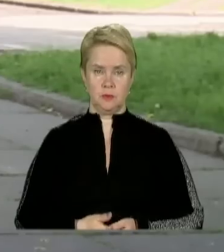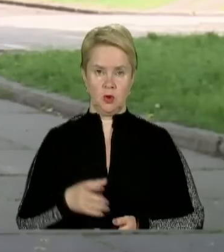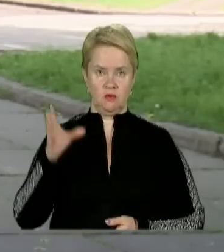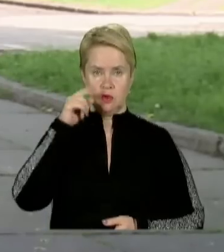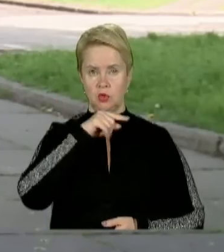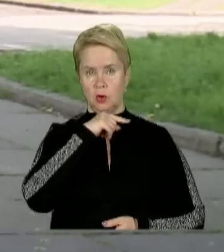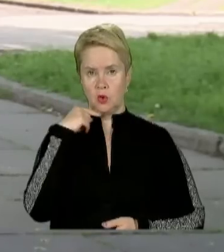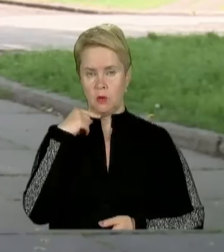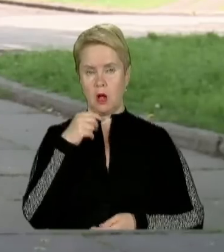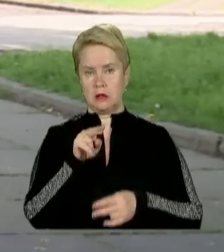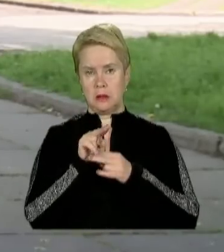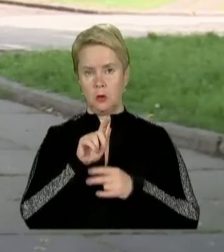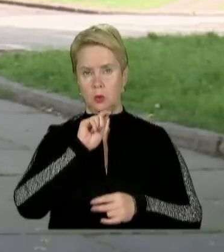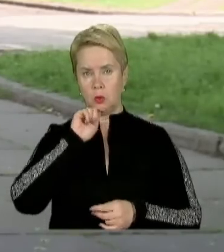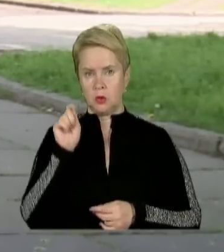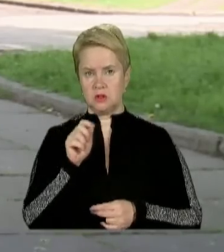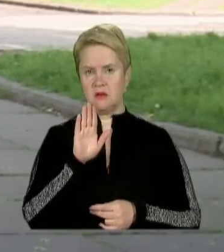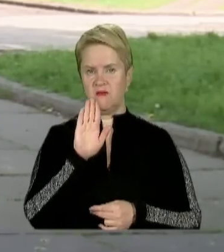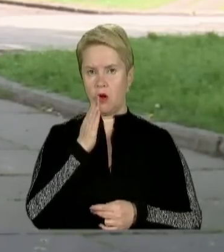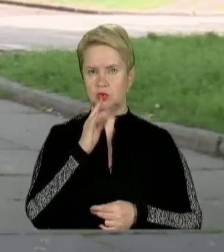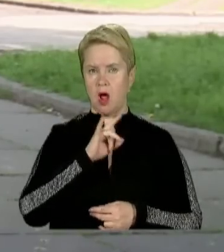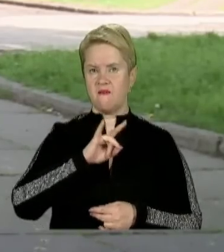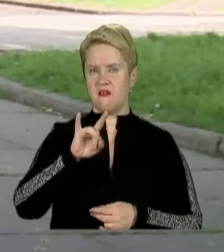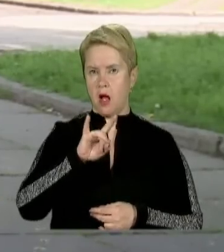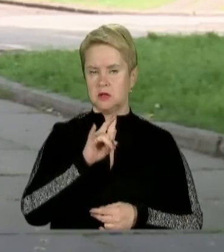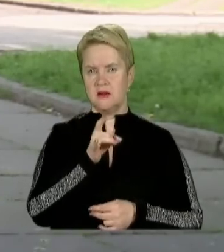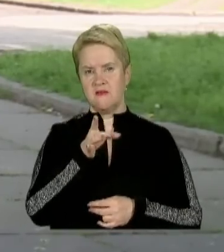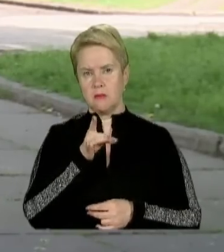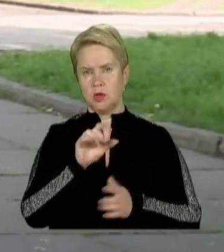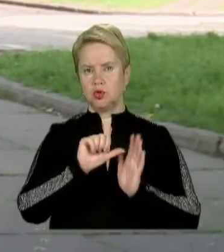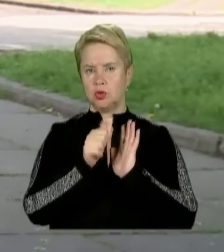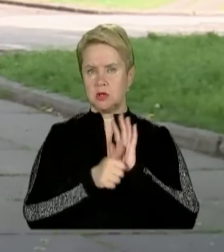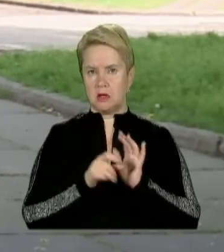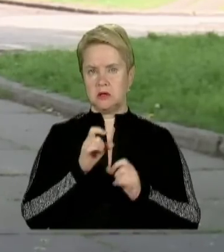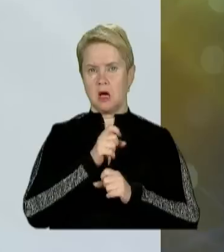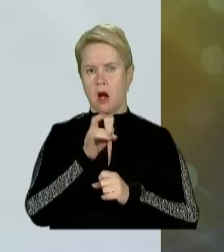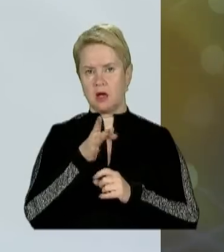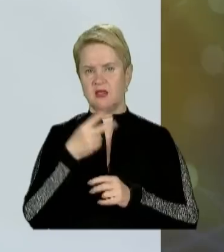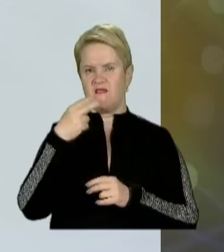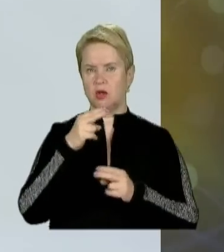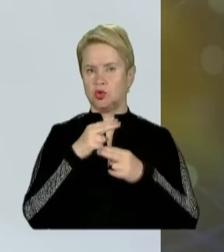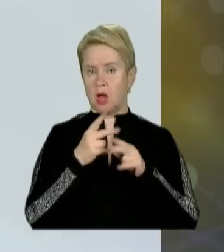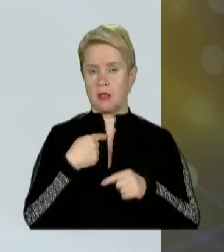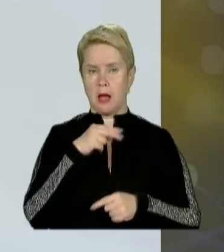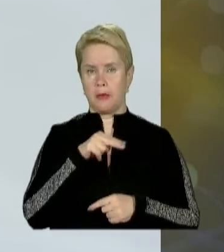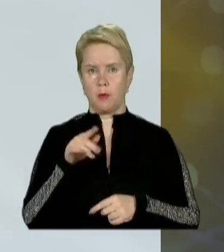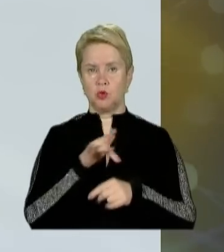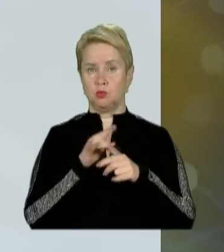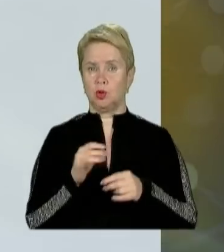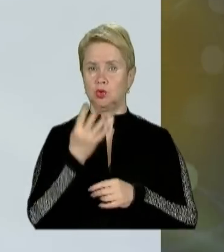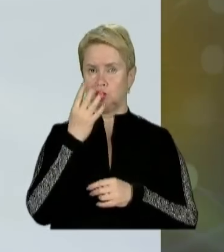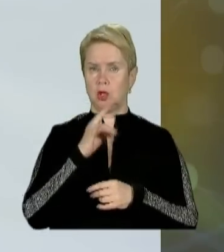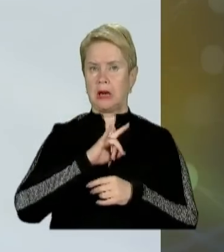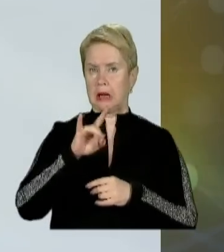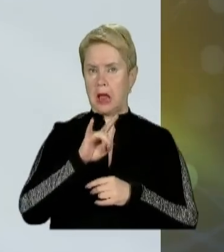Вночі окупанти атакували Україну з ворожої авіації. Випустили 16 ракет та 20 шахедів. Наша ППО збила 4